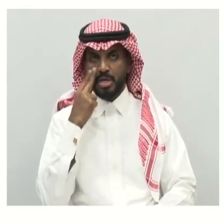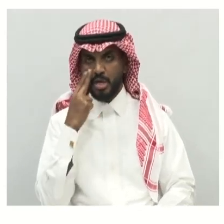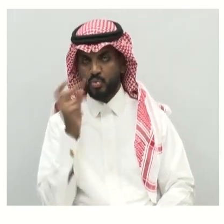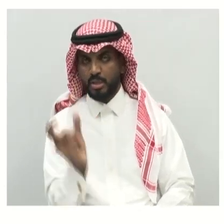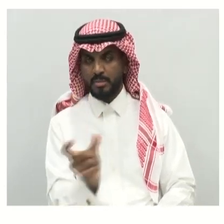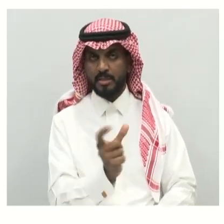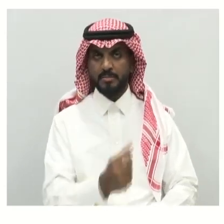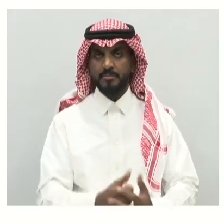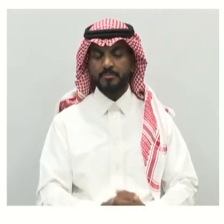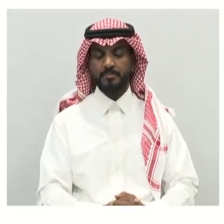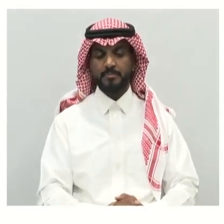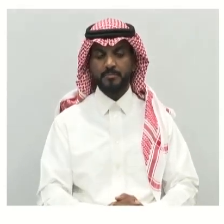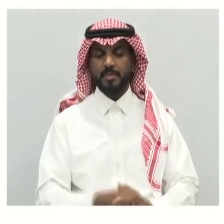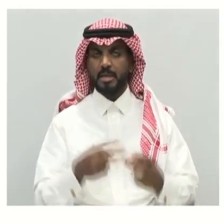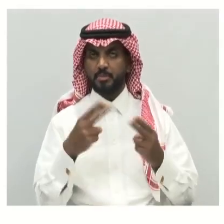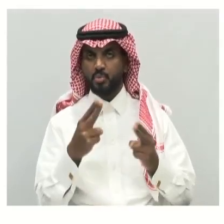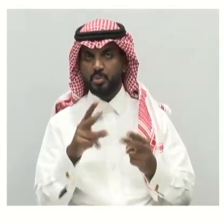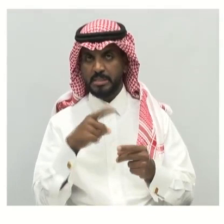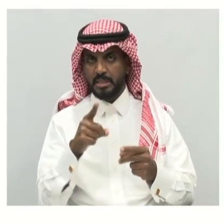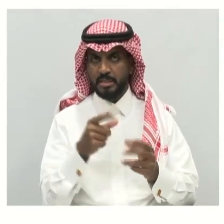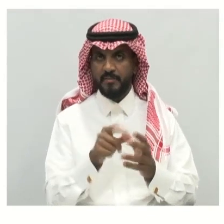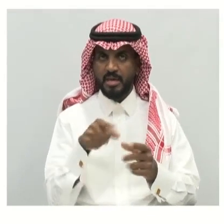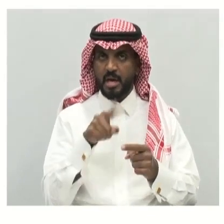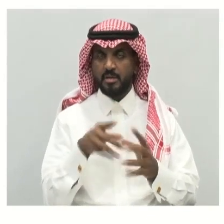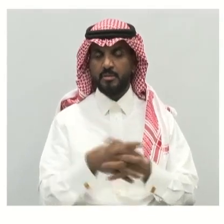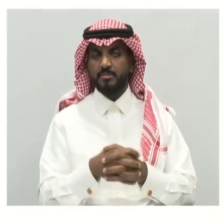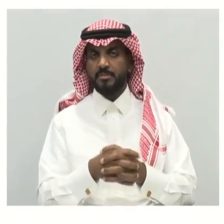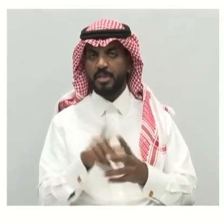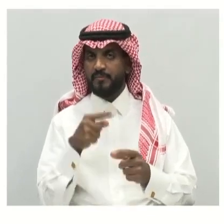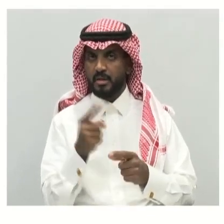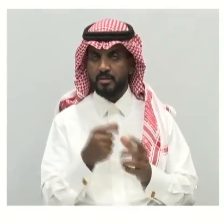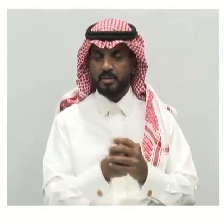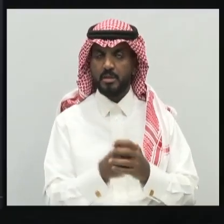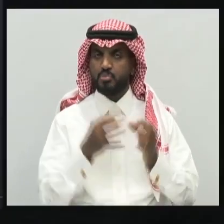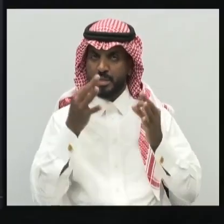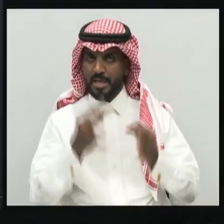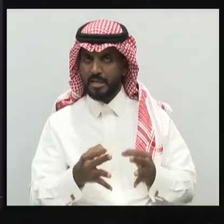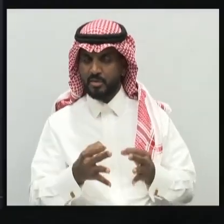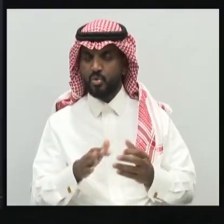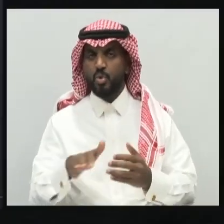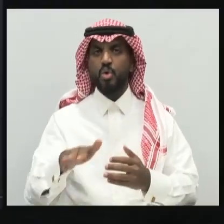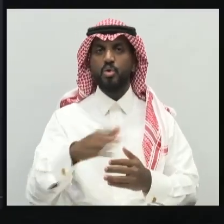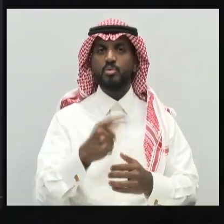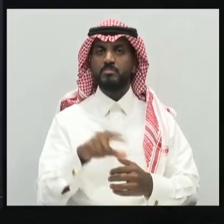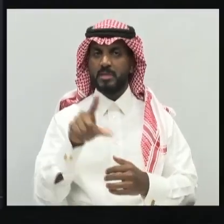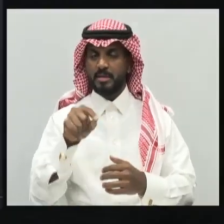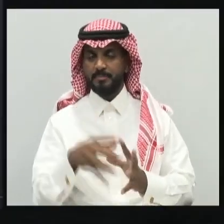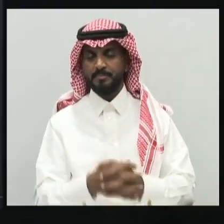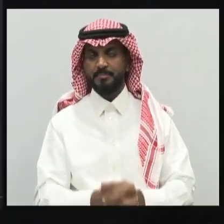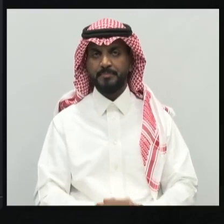الكلمات وابداوا بتصحيح ما كتبتم وانا متاكد من ان كتابتكم ايضا